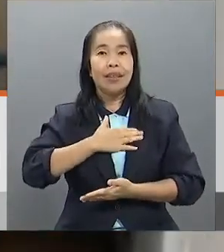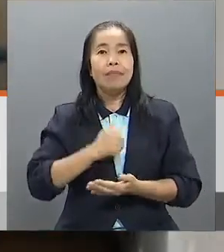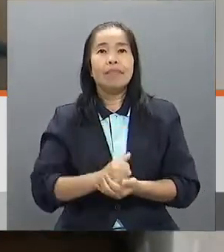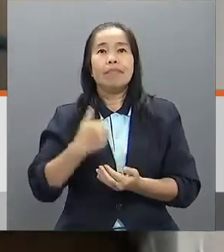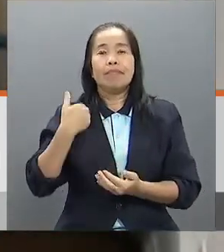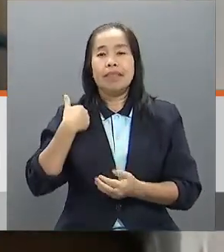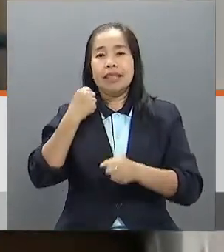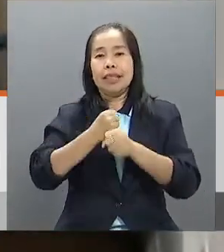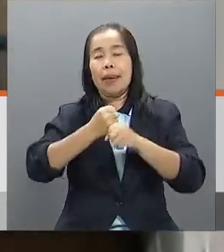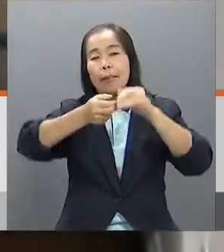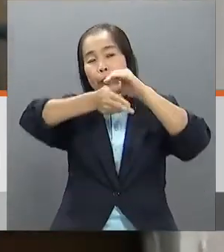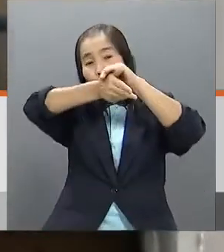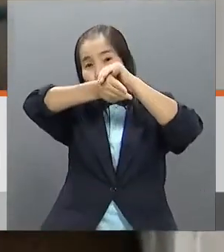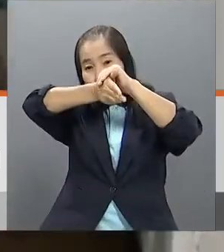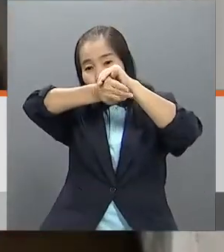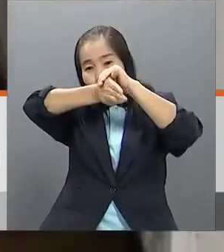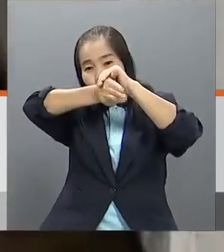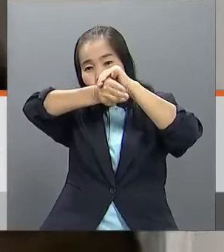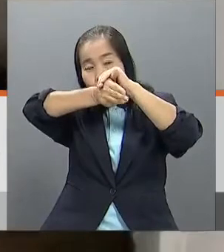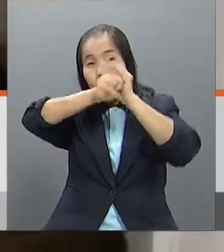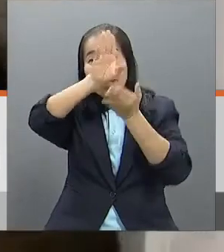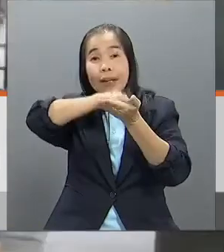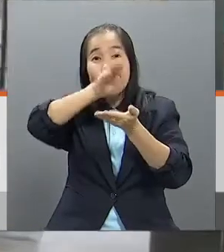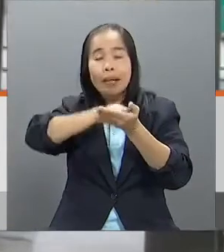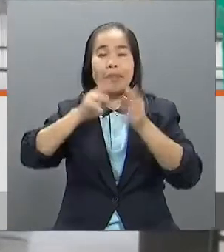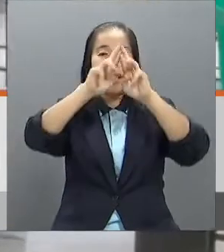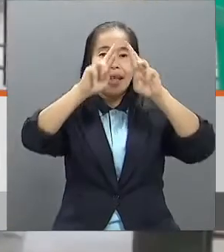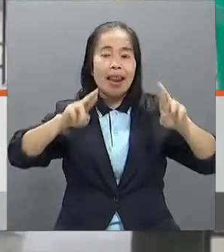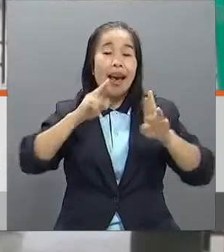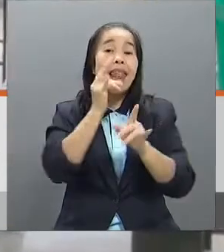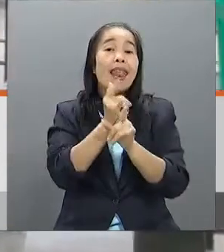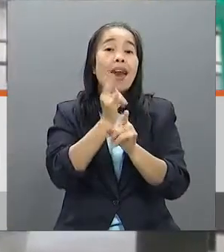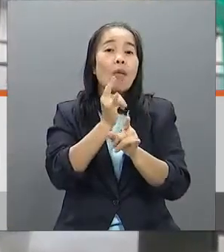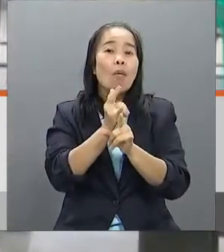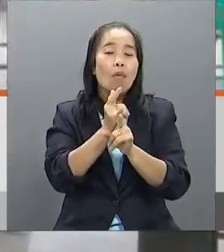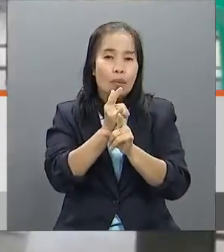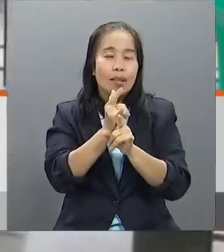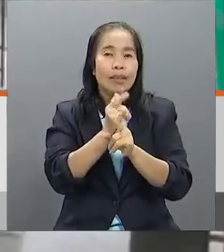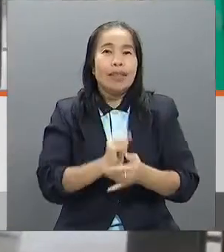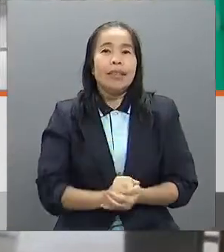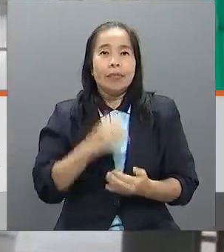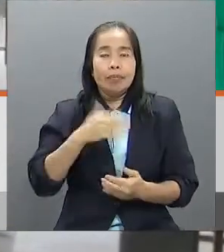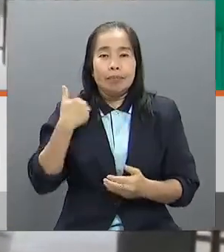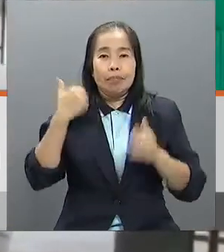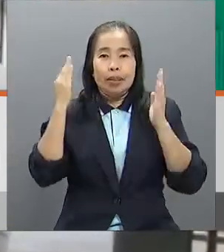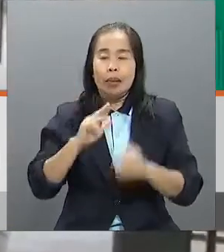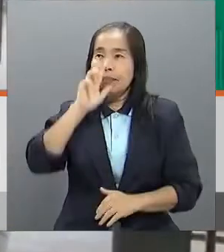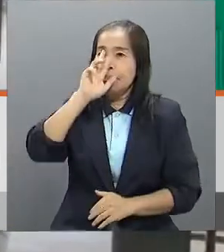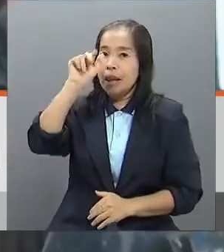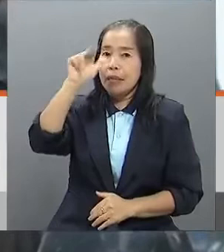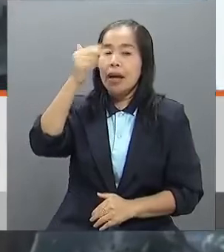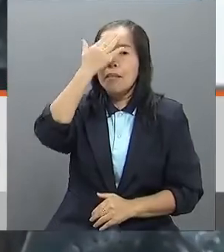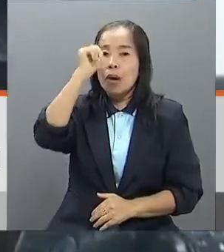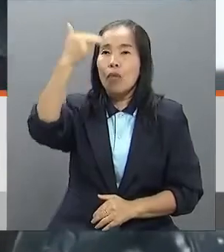ถ่ายในห้องน้ำร้านเหล้าแห่งหนึ่งเมื่อวันที่ 7สิงหาคมที่ผ่านมาซึ่งประสบว่ามีคนไปพบเห็นขณะที่กล้องยังบันทึก